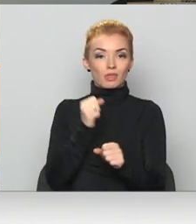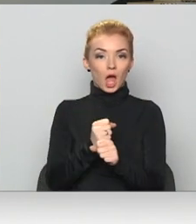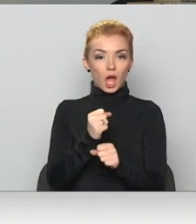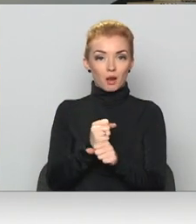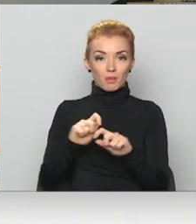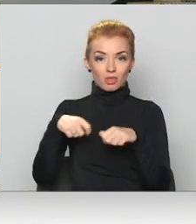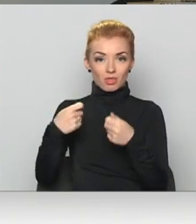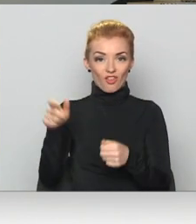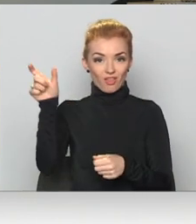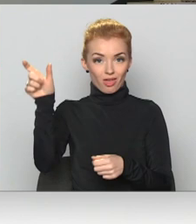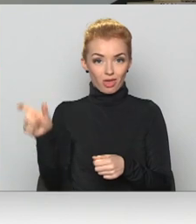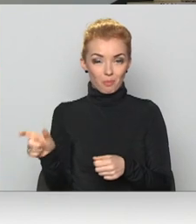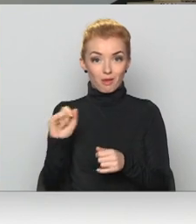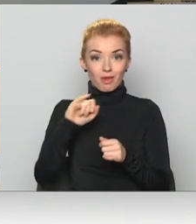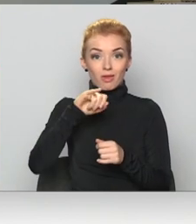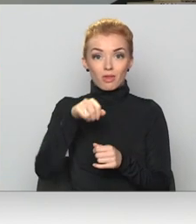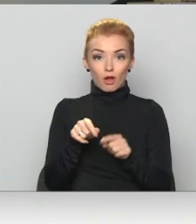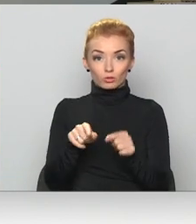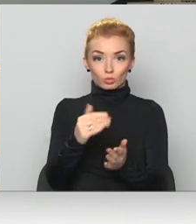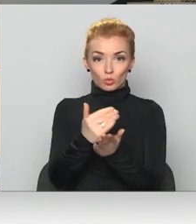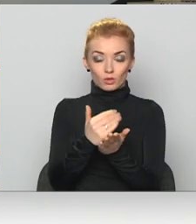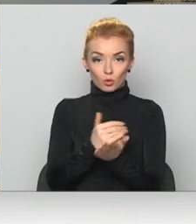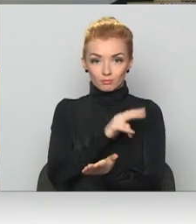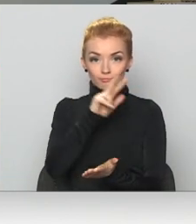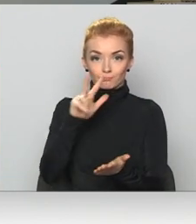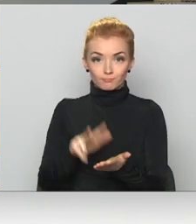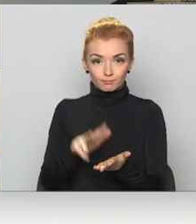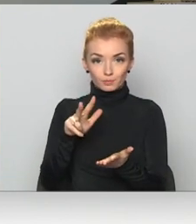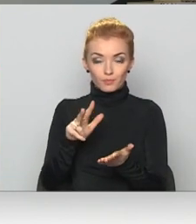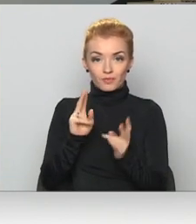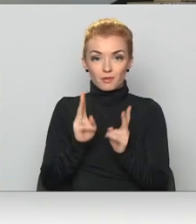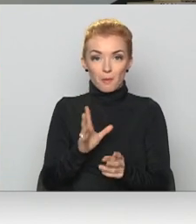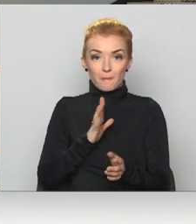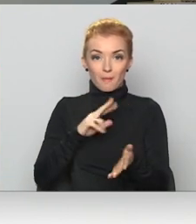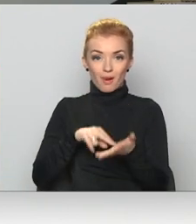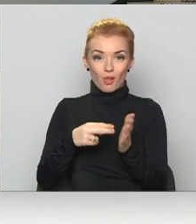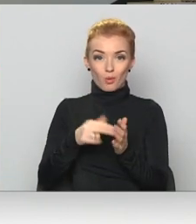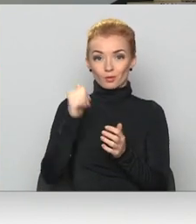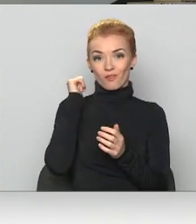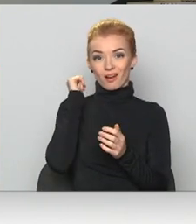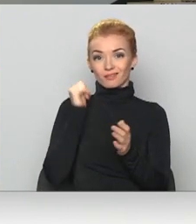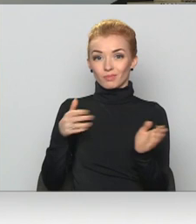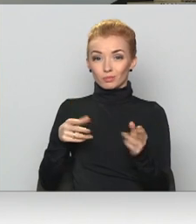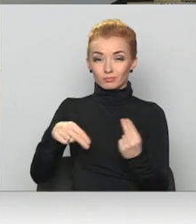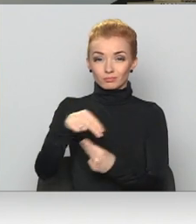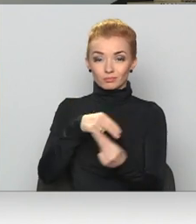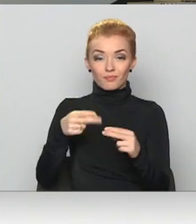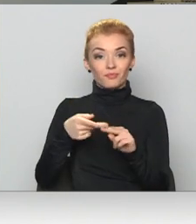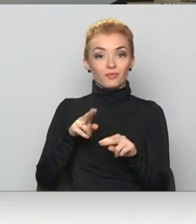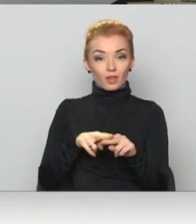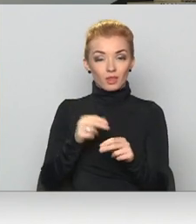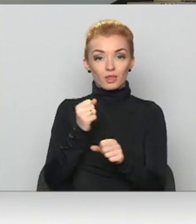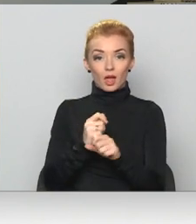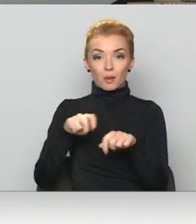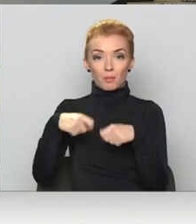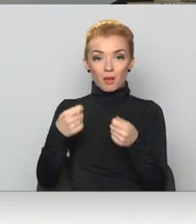devējam, ja šos noteikumus apstiprinās tādā veidā, kā ir bijis paredzēts vakardien, darba devējam tagad būs nevis tikai